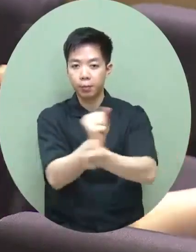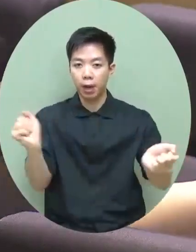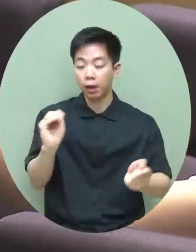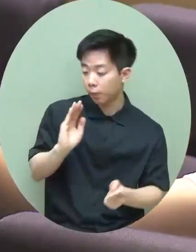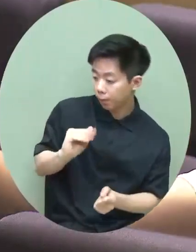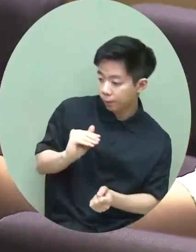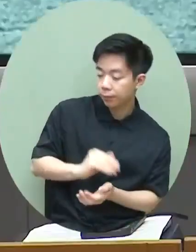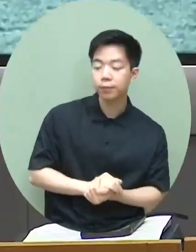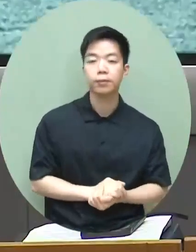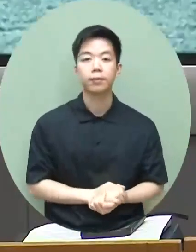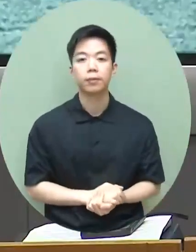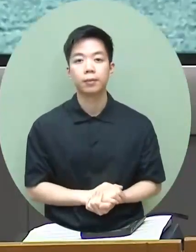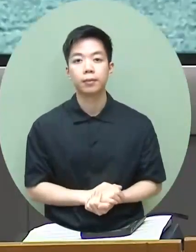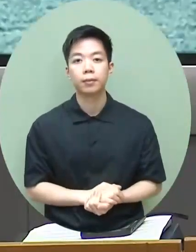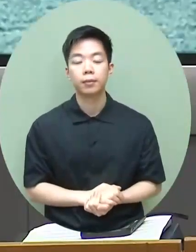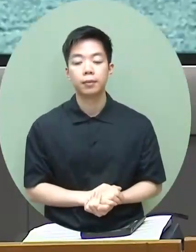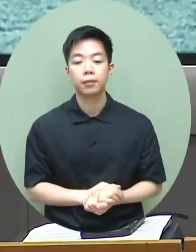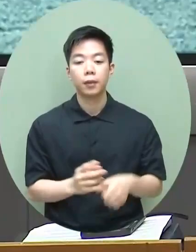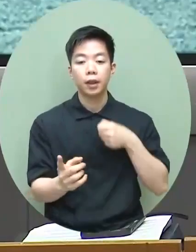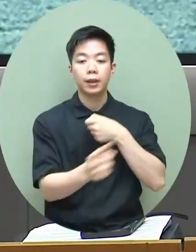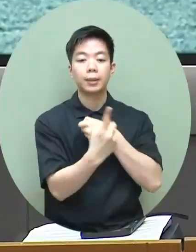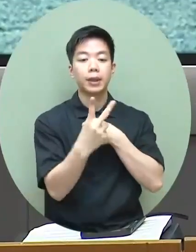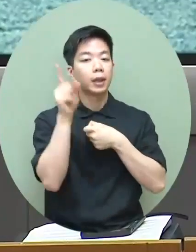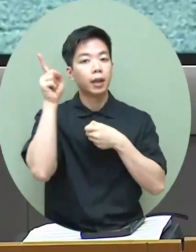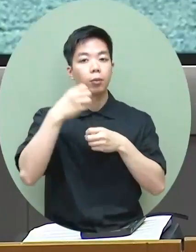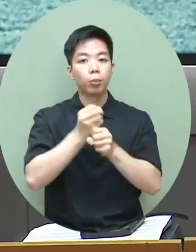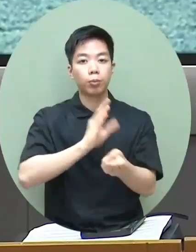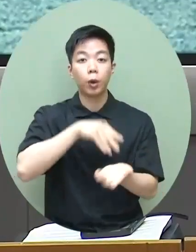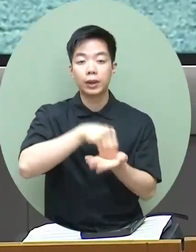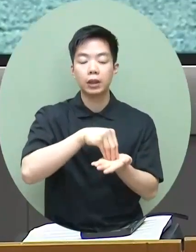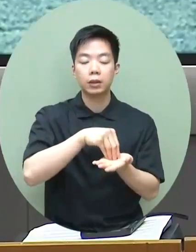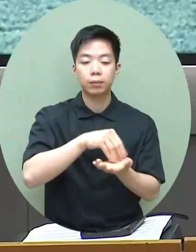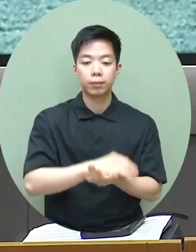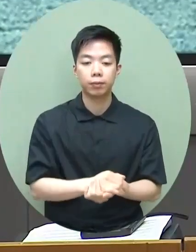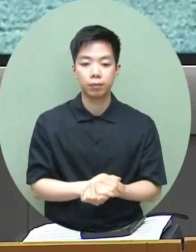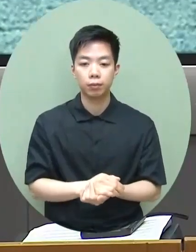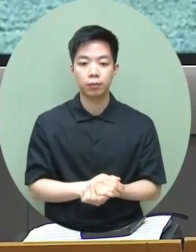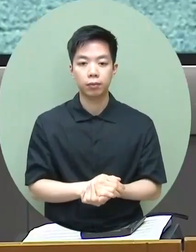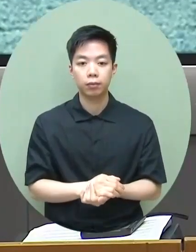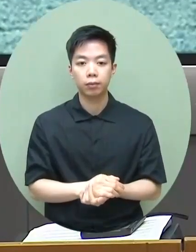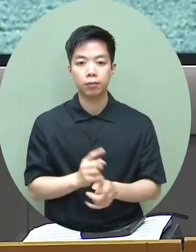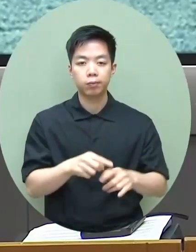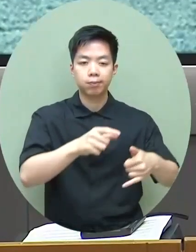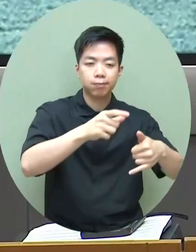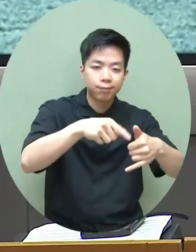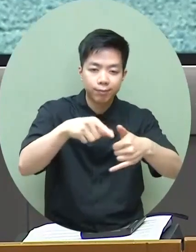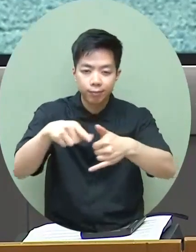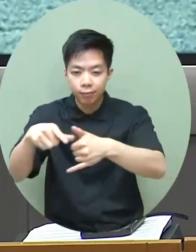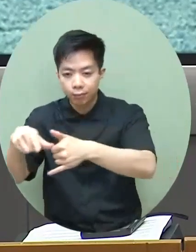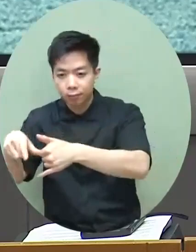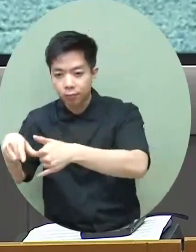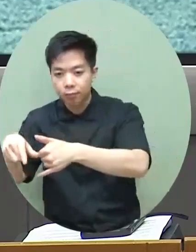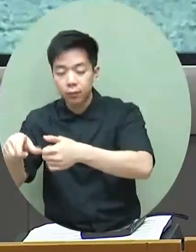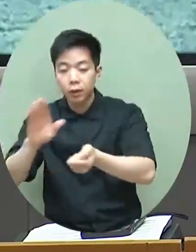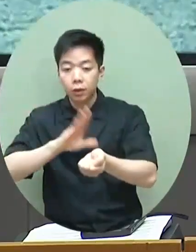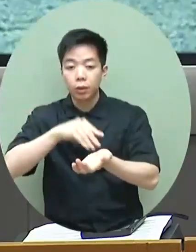第十二日陽性個案呢，因為我哋每個陽性個案喺嗰個檢疫中心確診之後咁樣呢，我哋都會